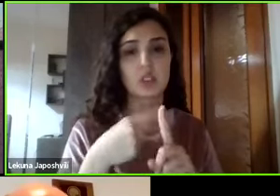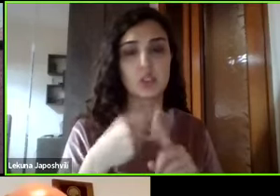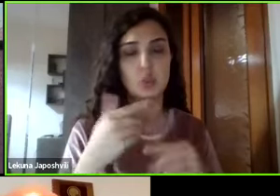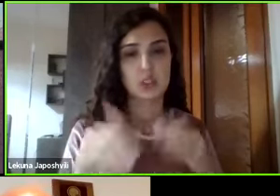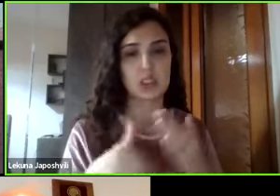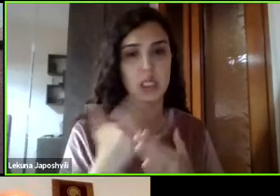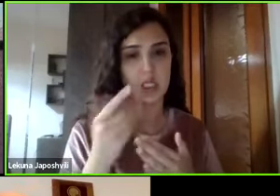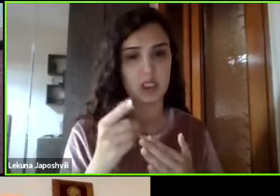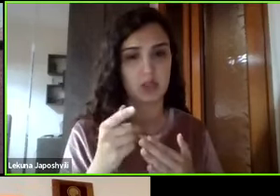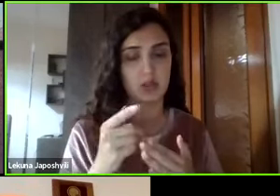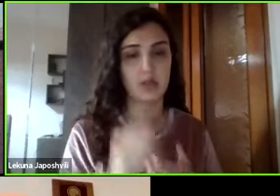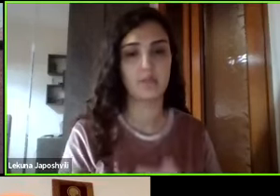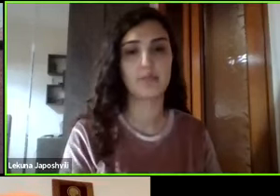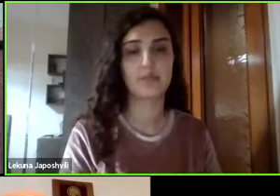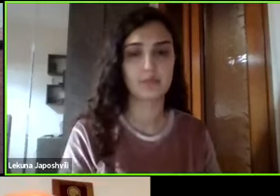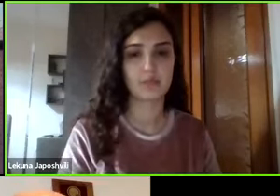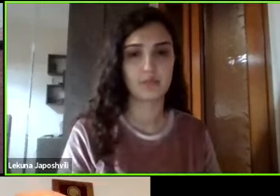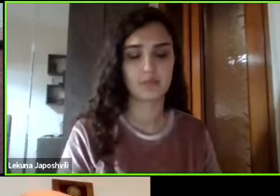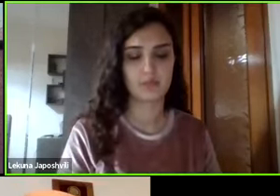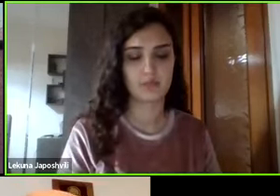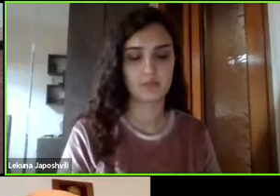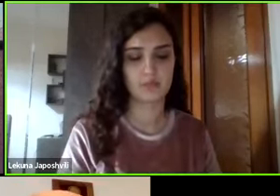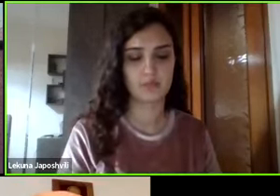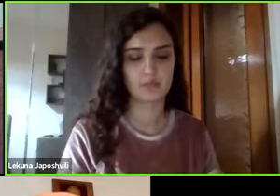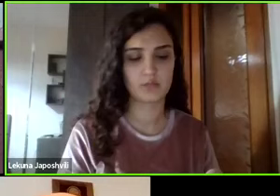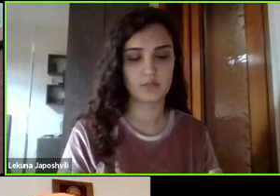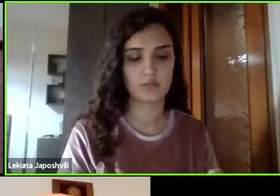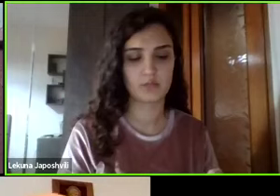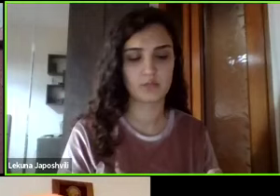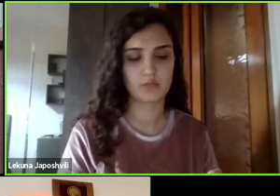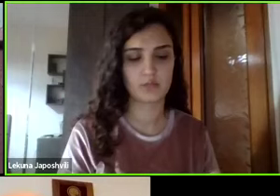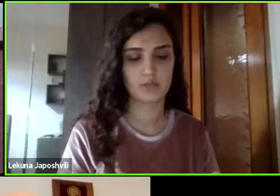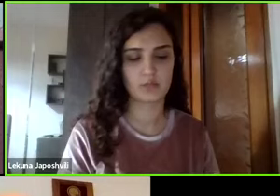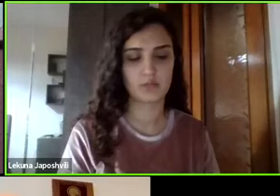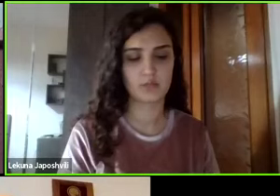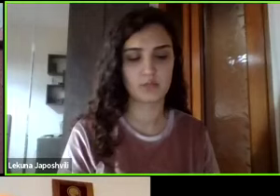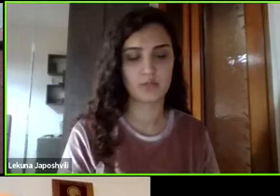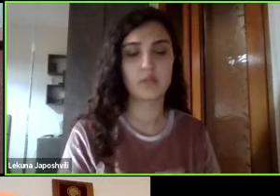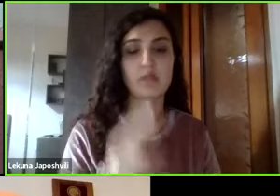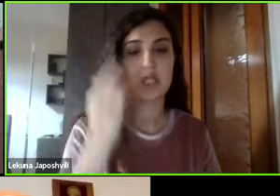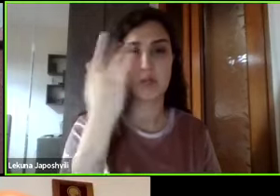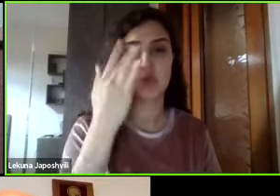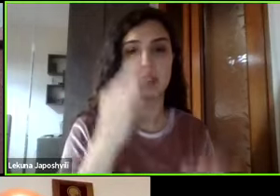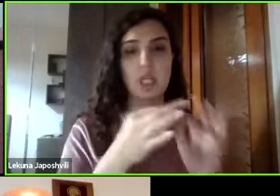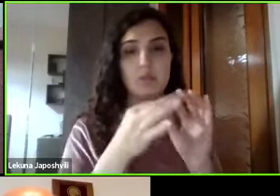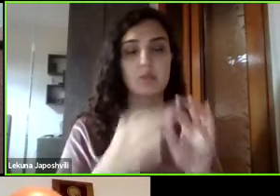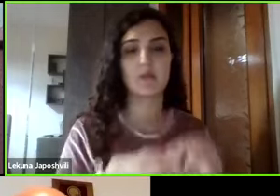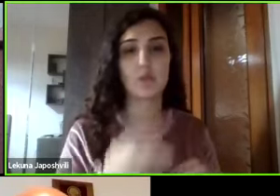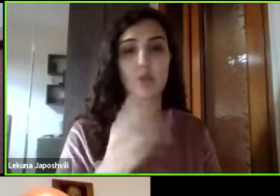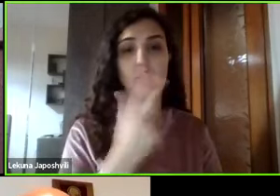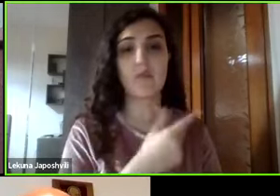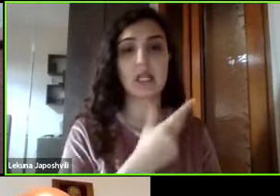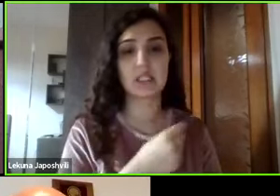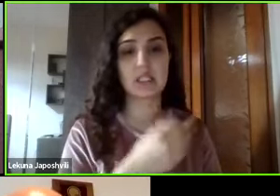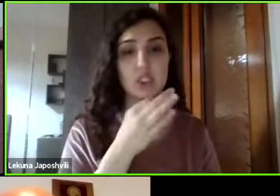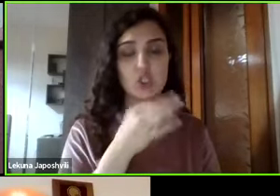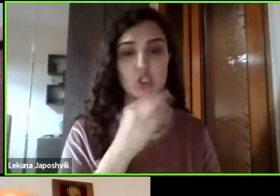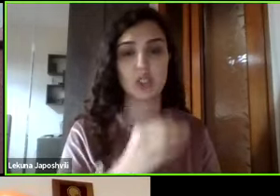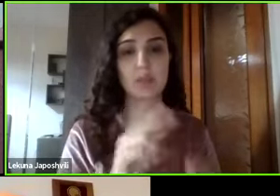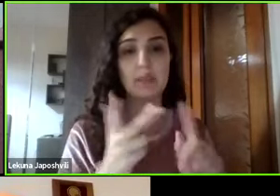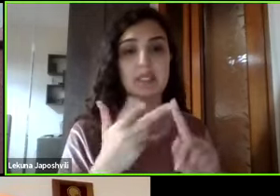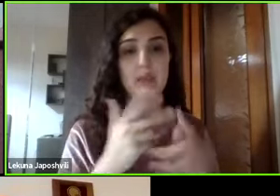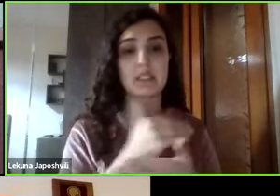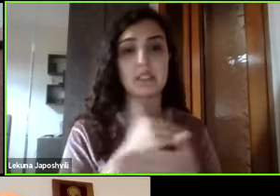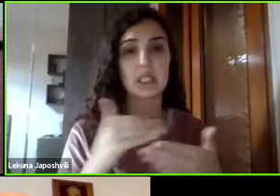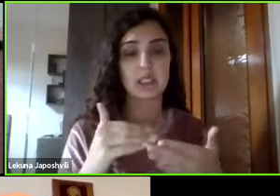არის. და წარმოიდგინეთ, თანმიმდევრობა ესეთია, რომ ვაქცინა ჯერ მესამე სტადიას